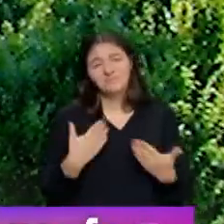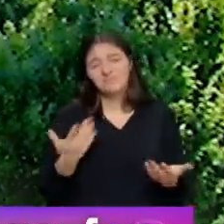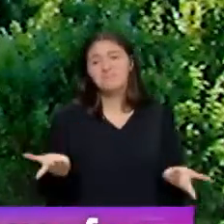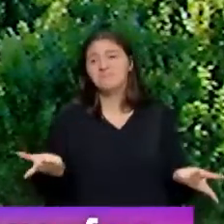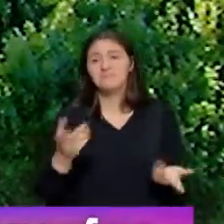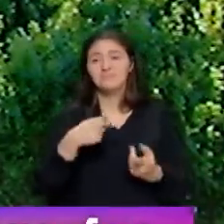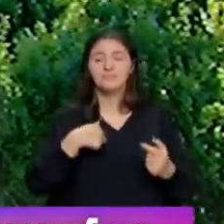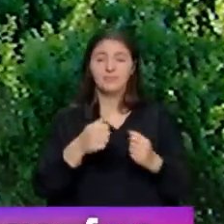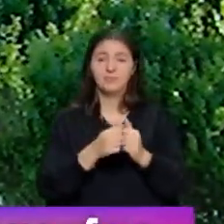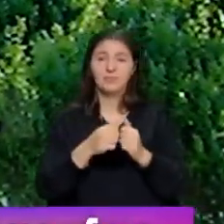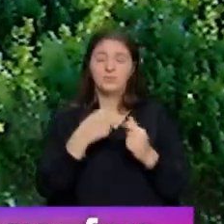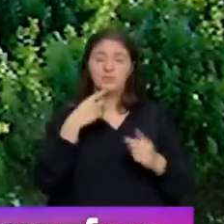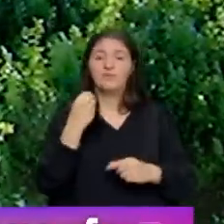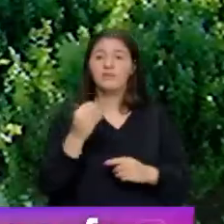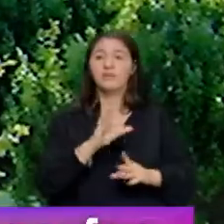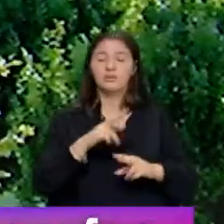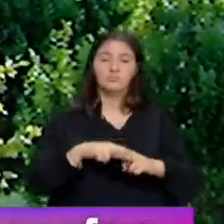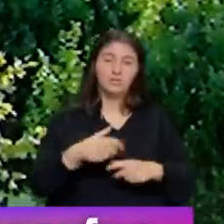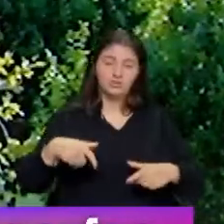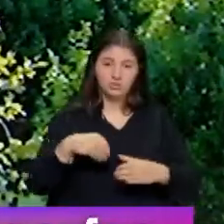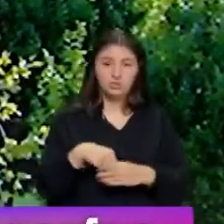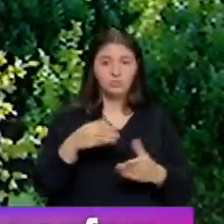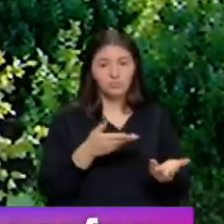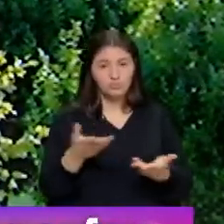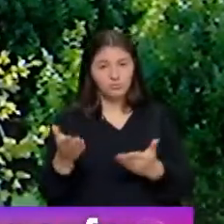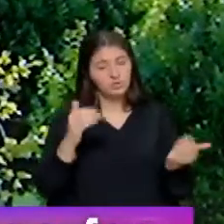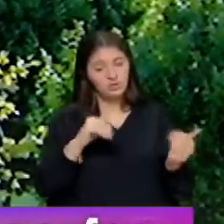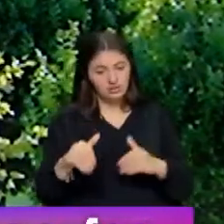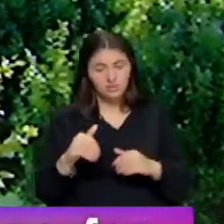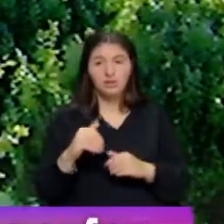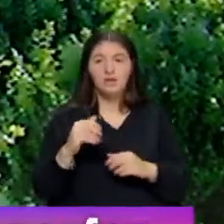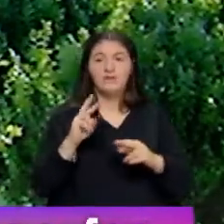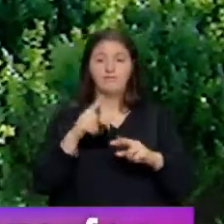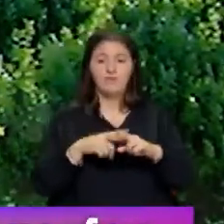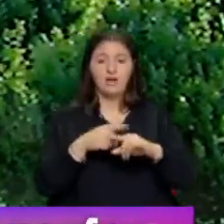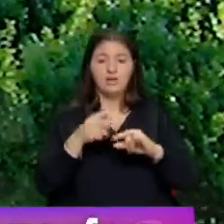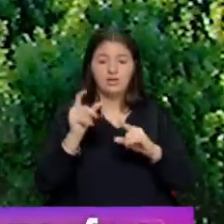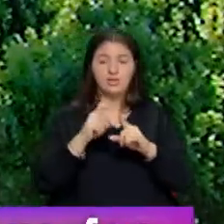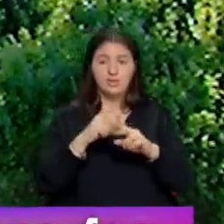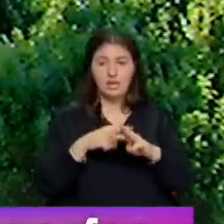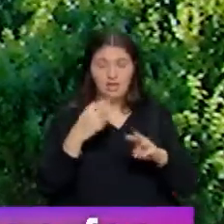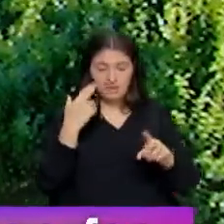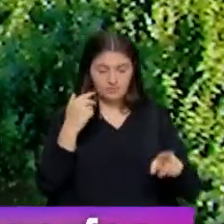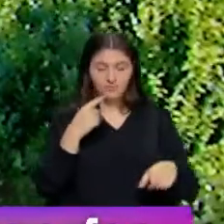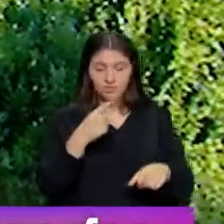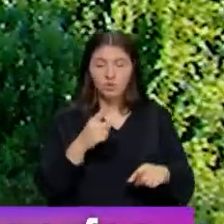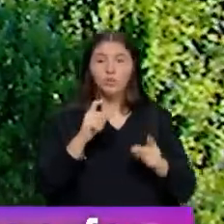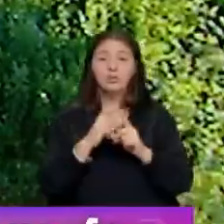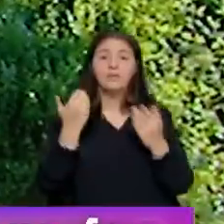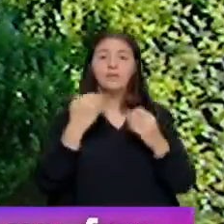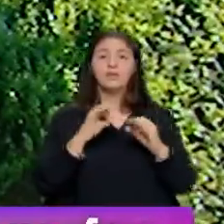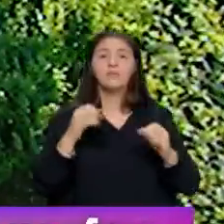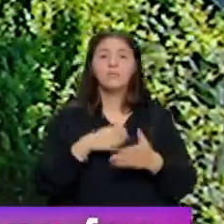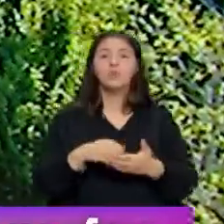birlikte konuşuyoruz verilmedi başlığı altında Buyurun gelin Vahide eröztürk O da diyor ki dul ve